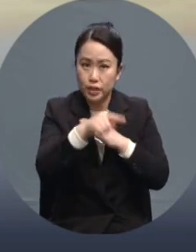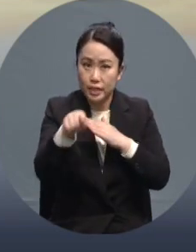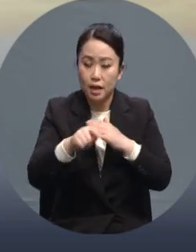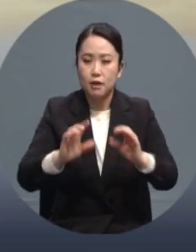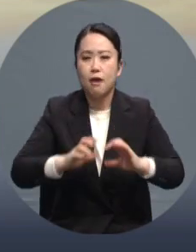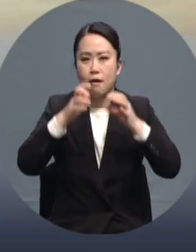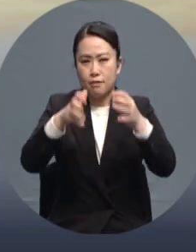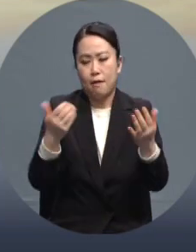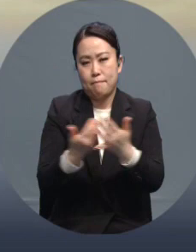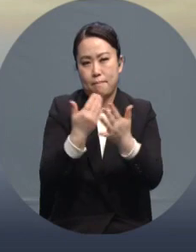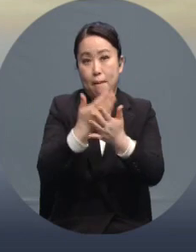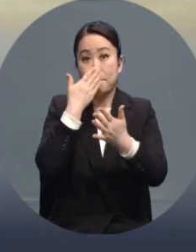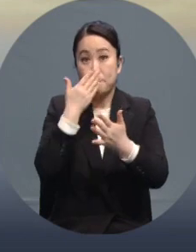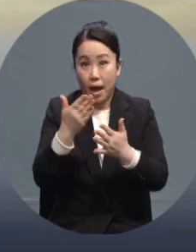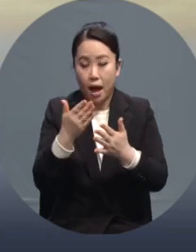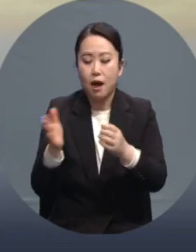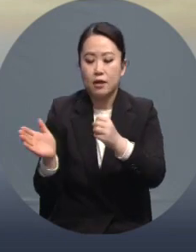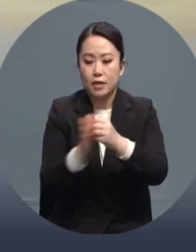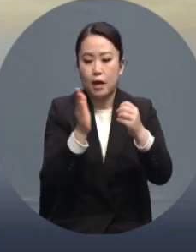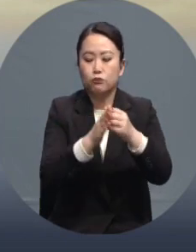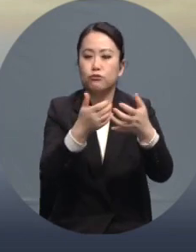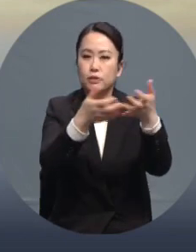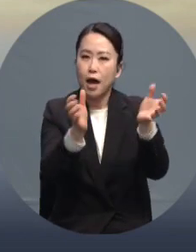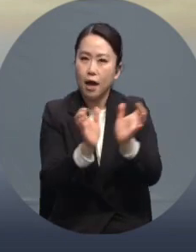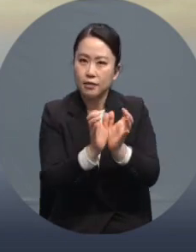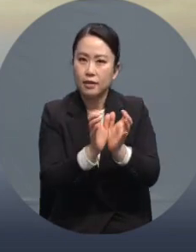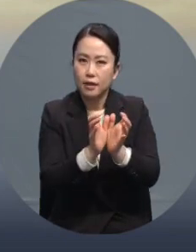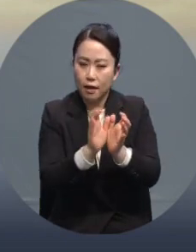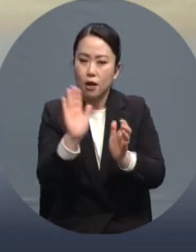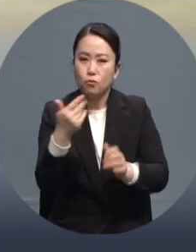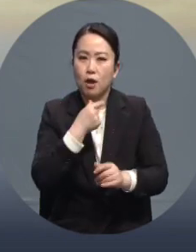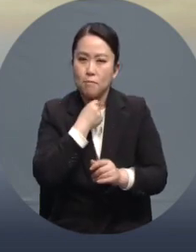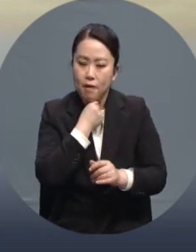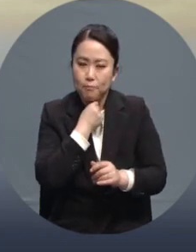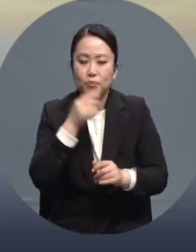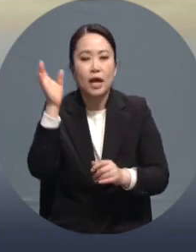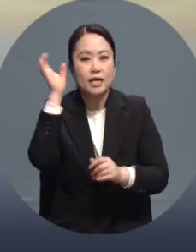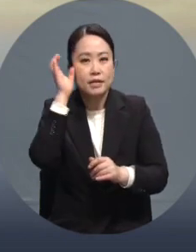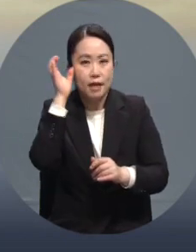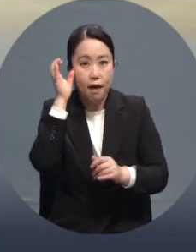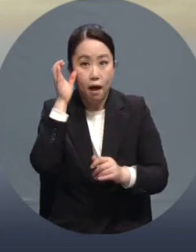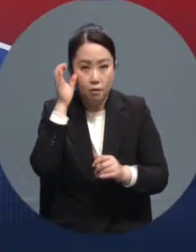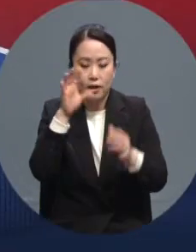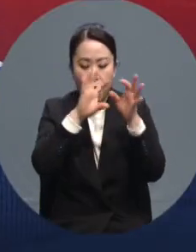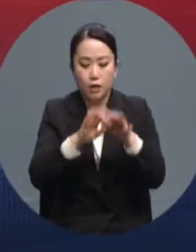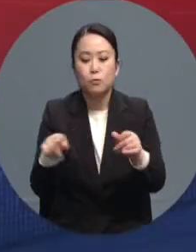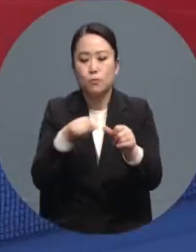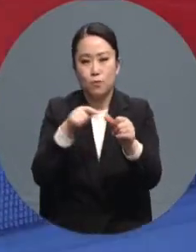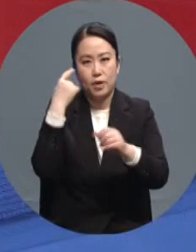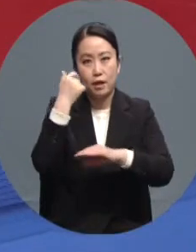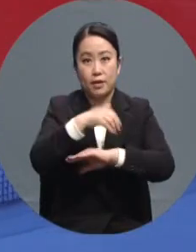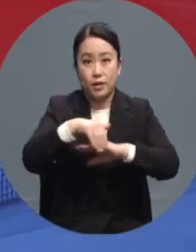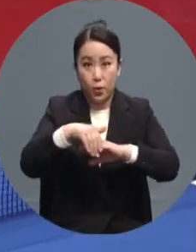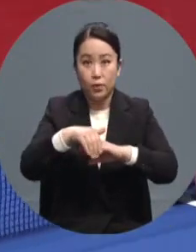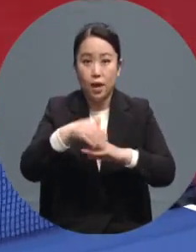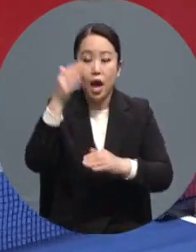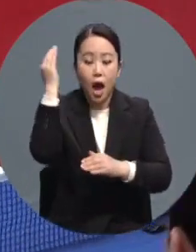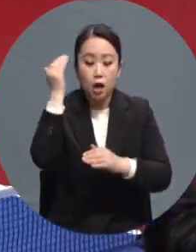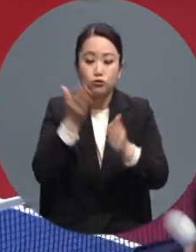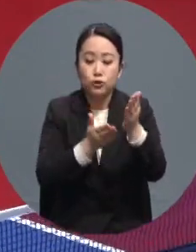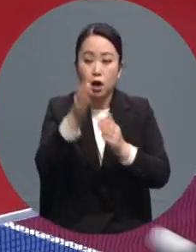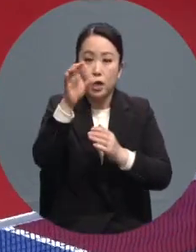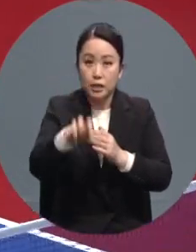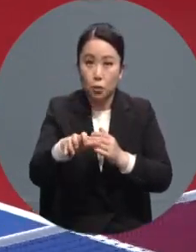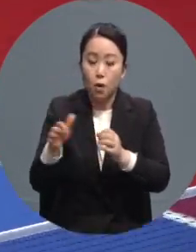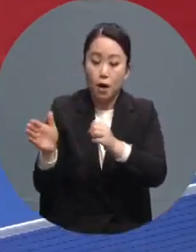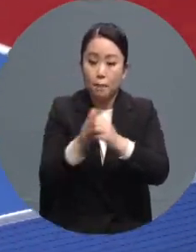그런 탁구단이 되었으면 하는 기대감으로 계속 육성하도록 하겠습니다. 한국거래소 프로탁구단의